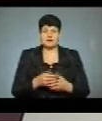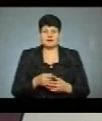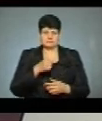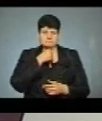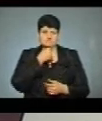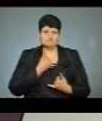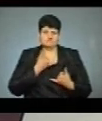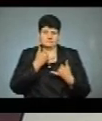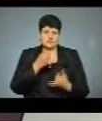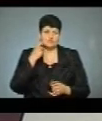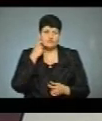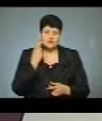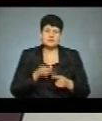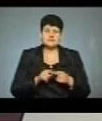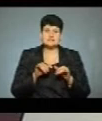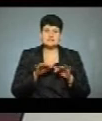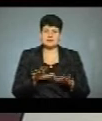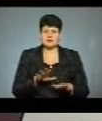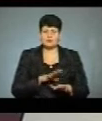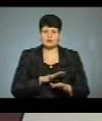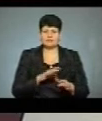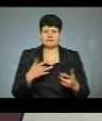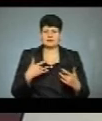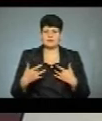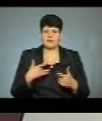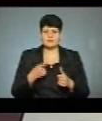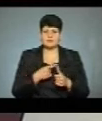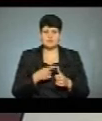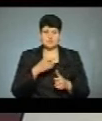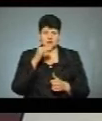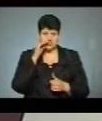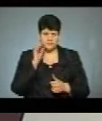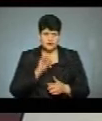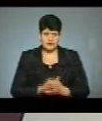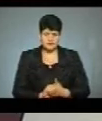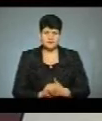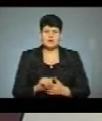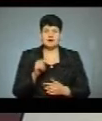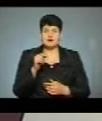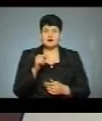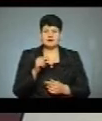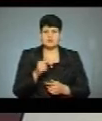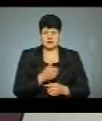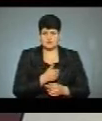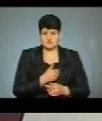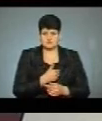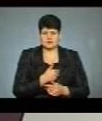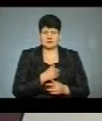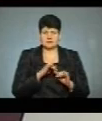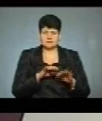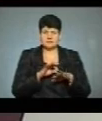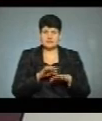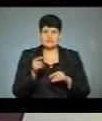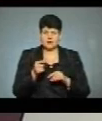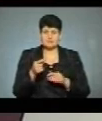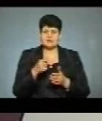Тернопільському обласному драмтеатрі імені Тараса Шевченка, розповів новинам співорганізатор Сергій Губарів. За його словами, ініціювали захід Тернопільський